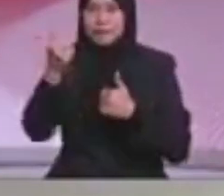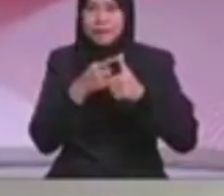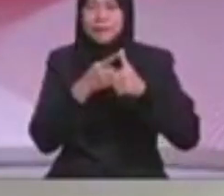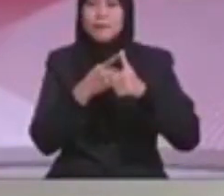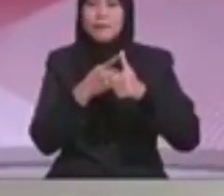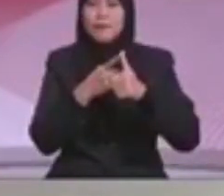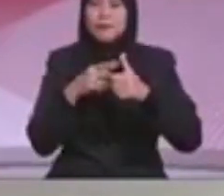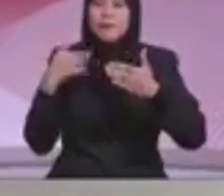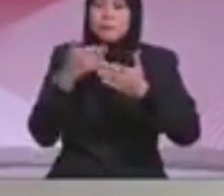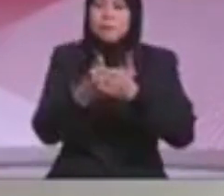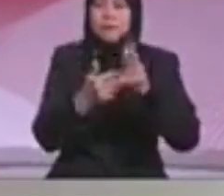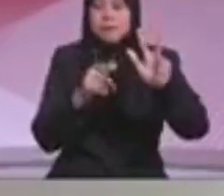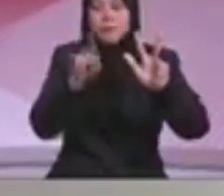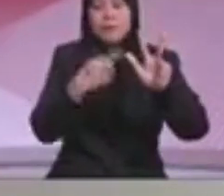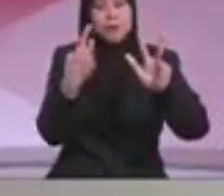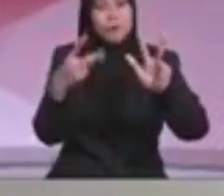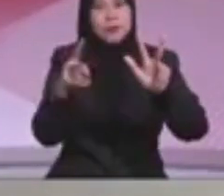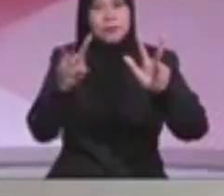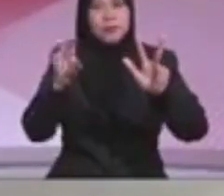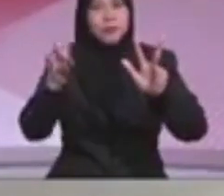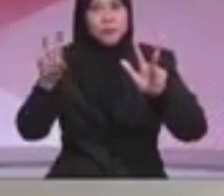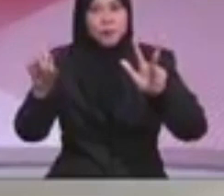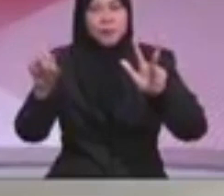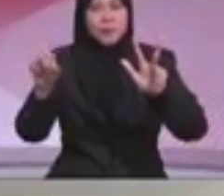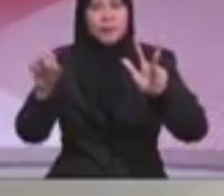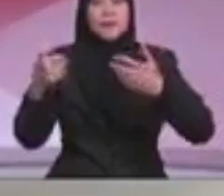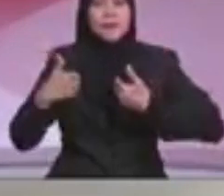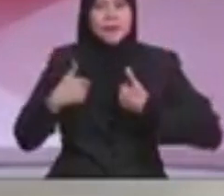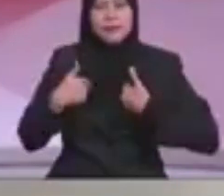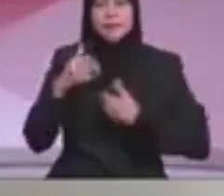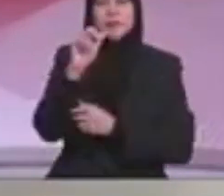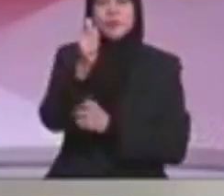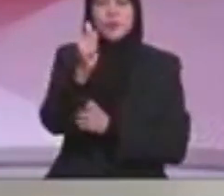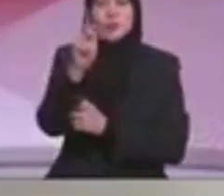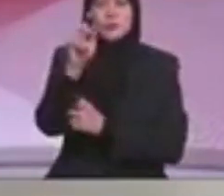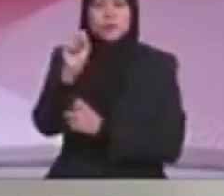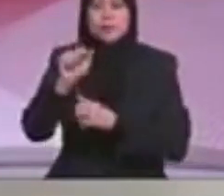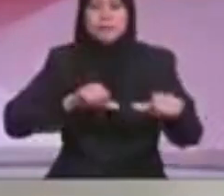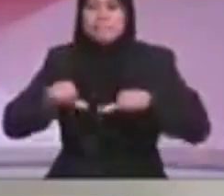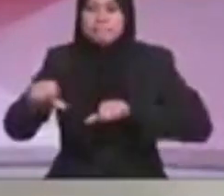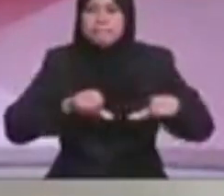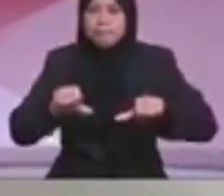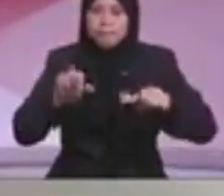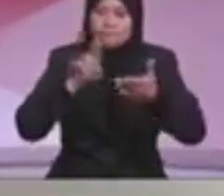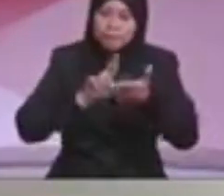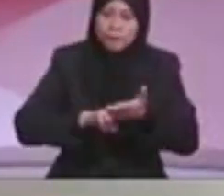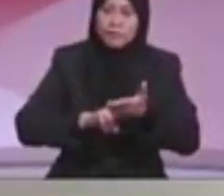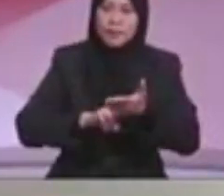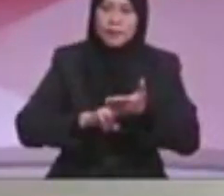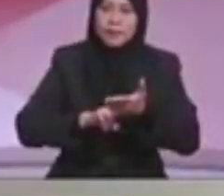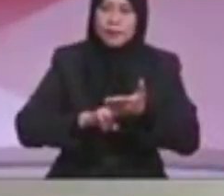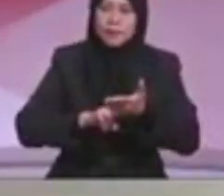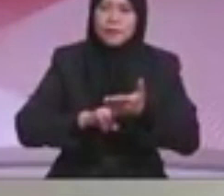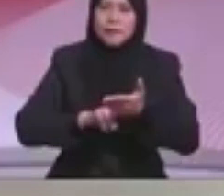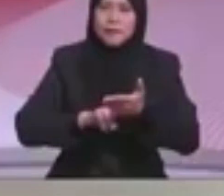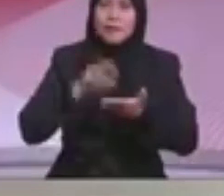Sehingga 3 Disember 2020, hanya terdapat 10 kes aktif yang direkodkan di